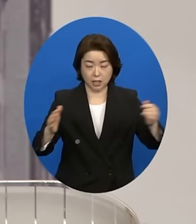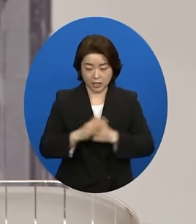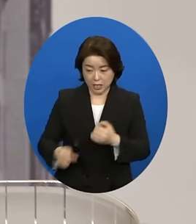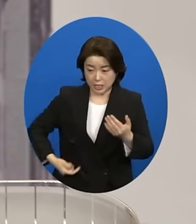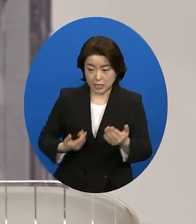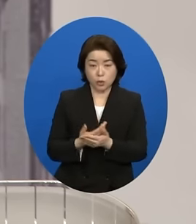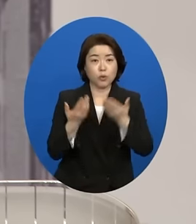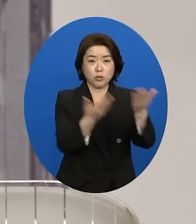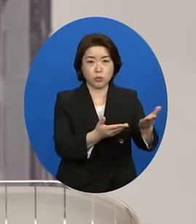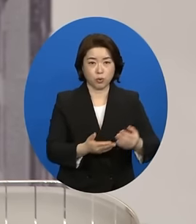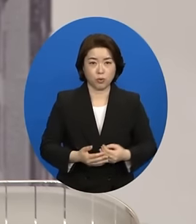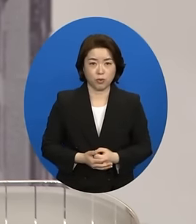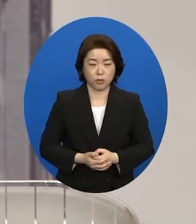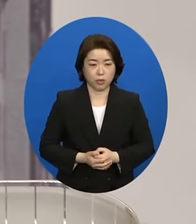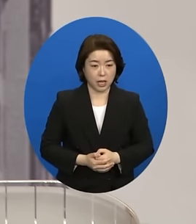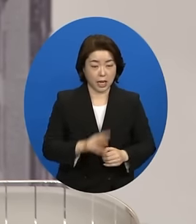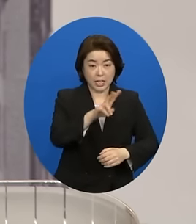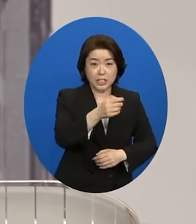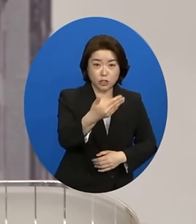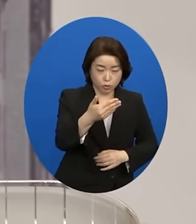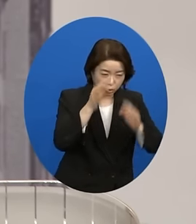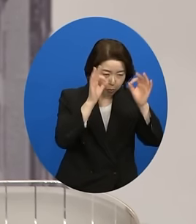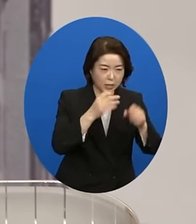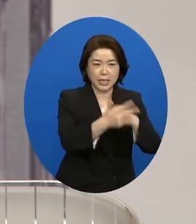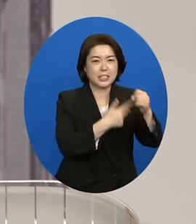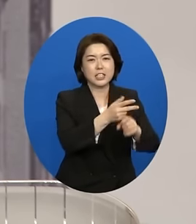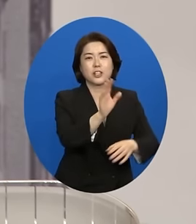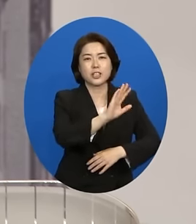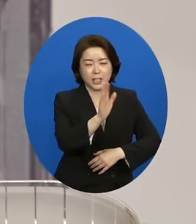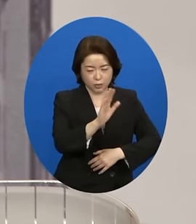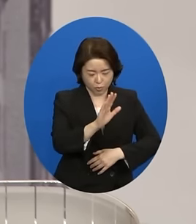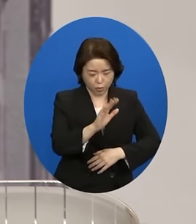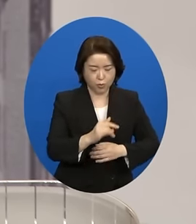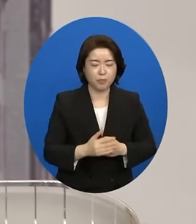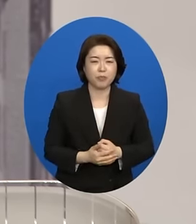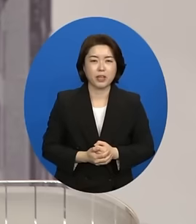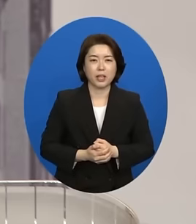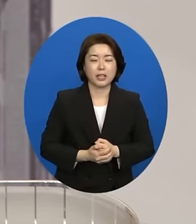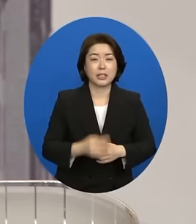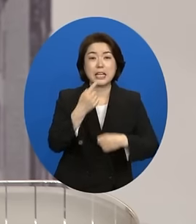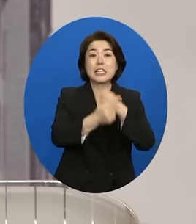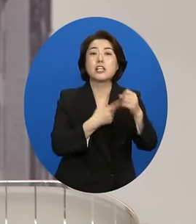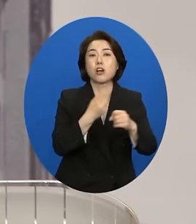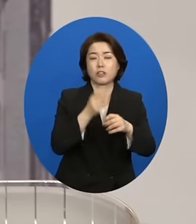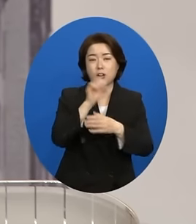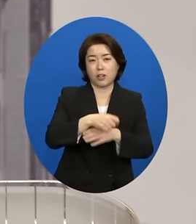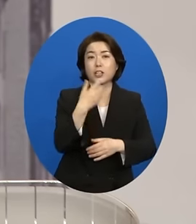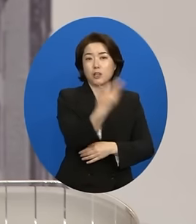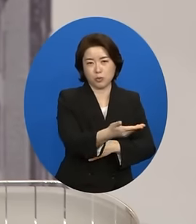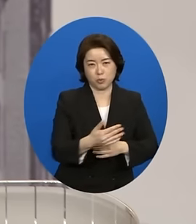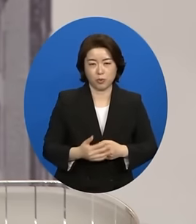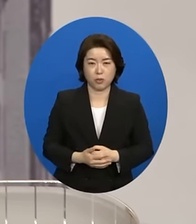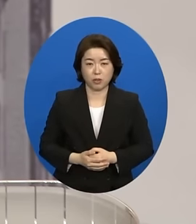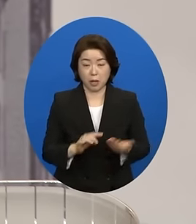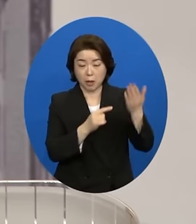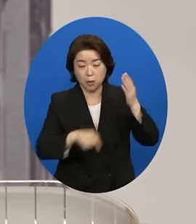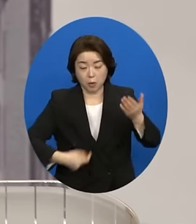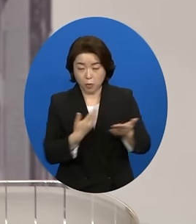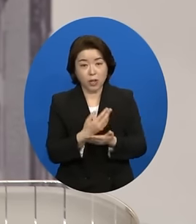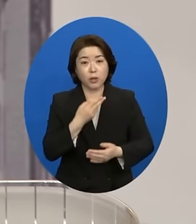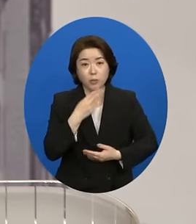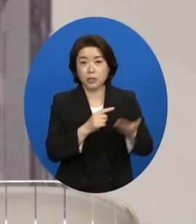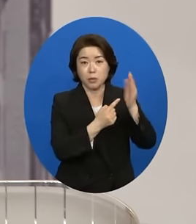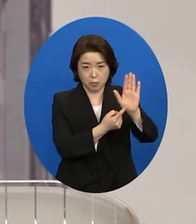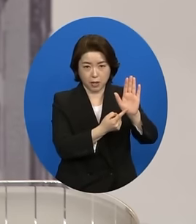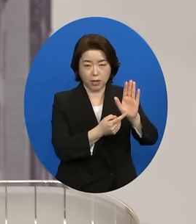기회를 주셨어요. 29절에 보니까. 근데 1년 동안 그가 반응하지 않고 회개하지 않자 그 다음이 뭐예요? 그 다음이